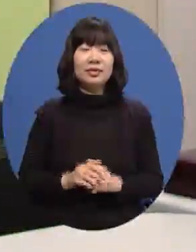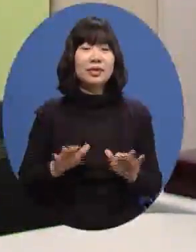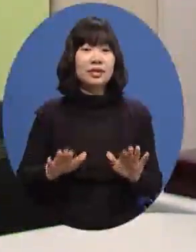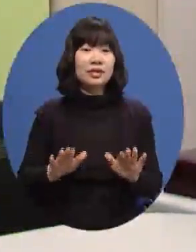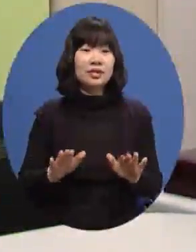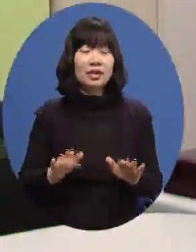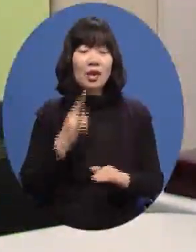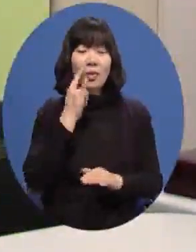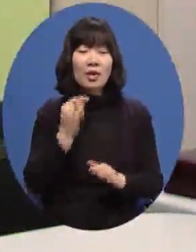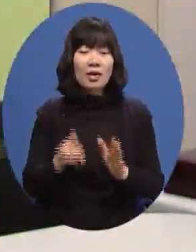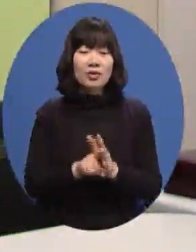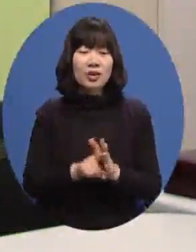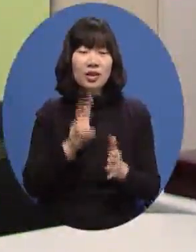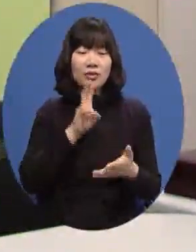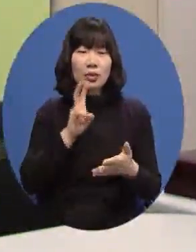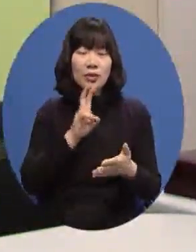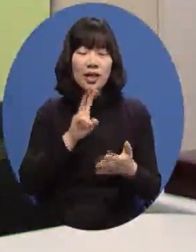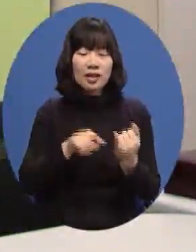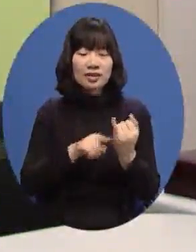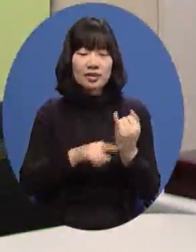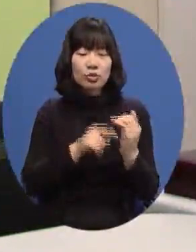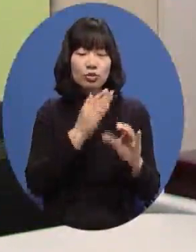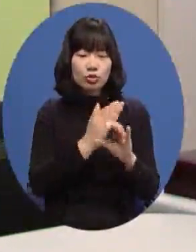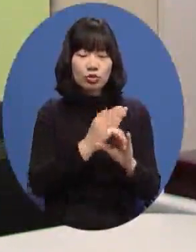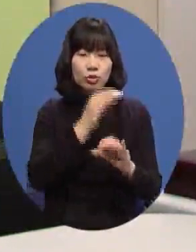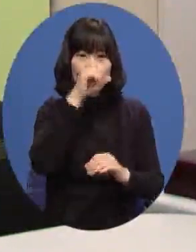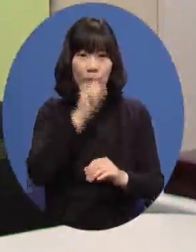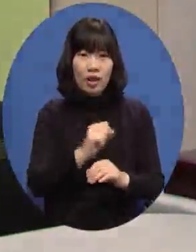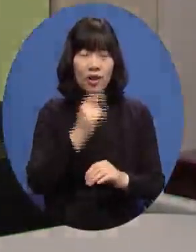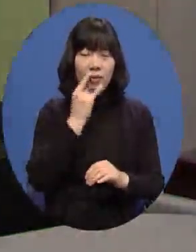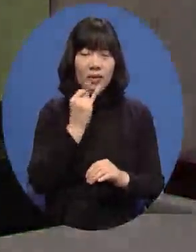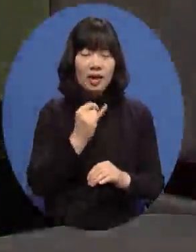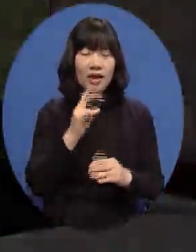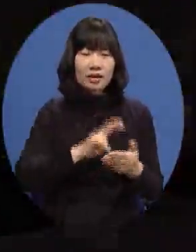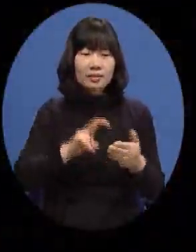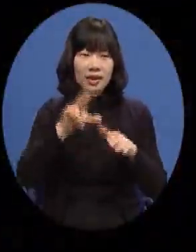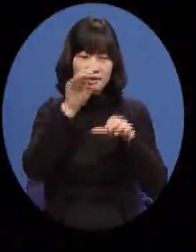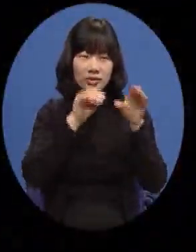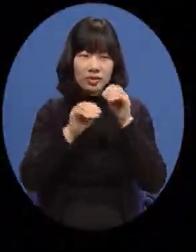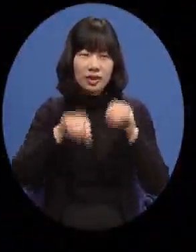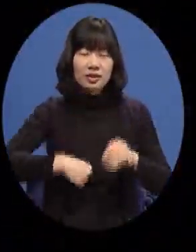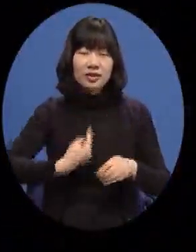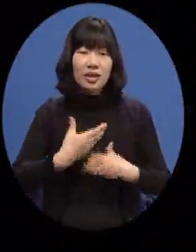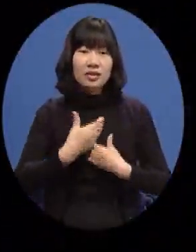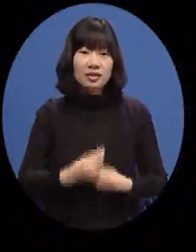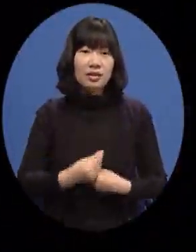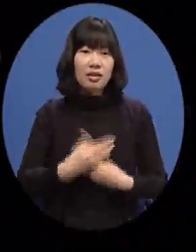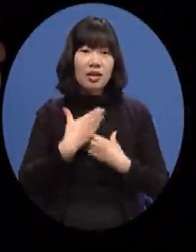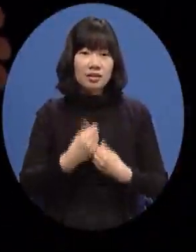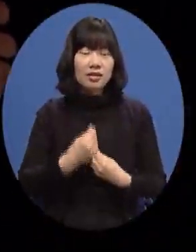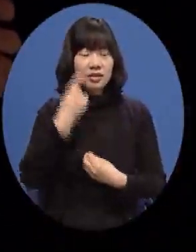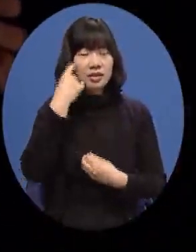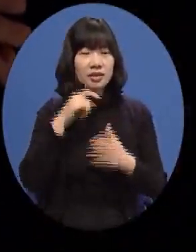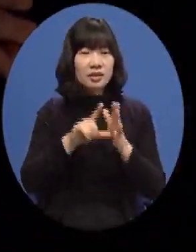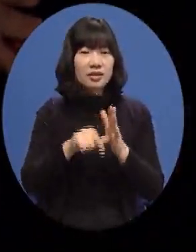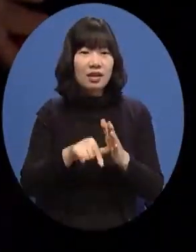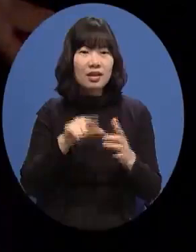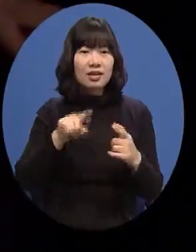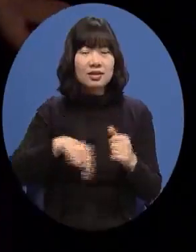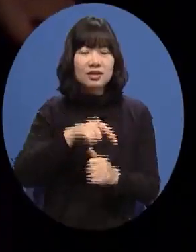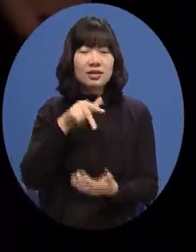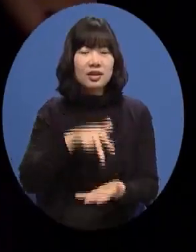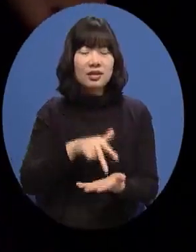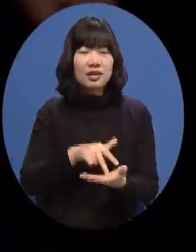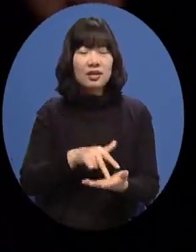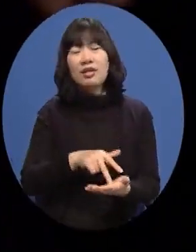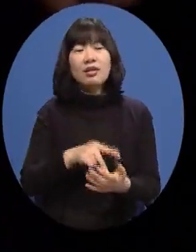승효씨는 엄마를 위한 음악이 매우 중요해요. 그래서 엄마가 음악을 들으면서 스스로를 안정시키고 안정을 느낄 때 그 상태에서